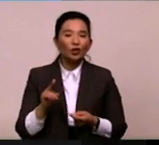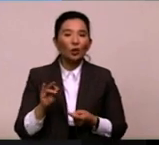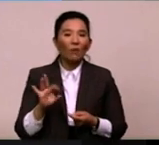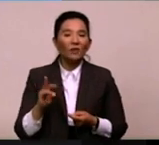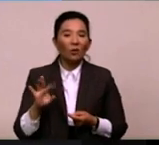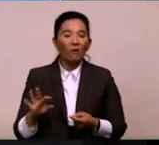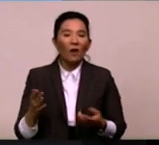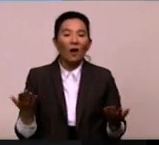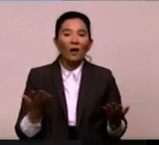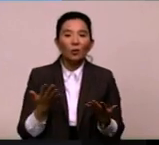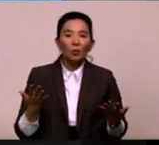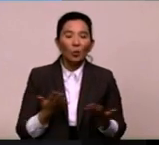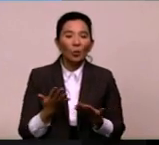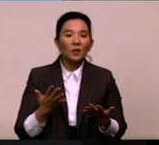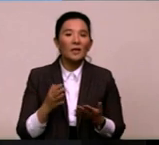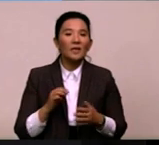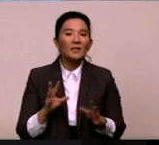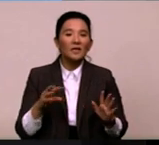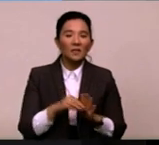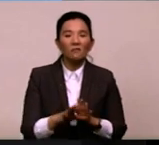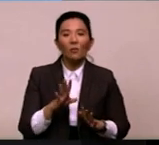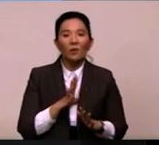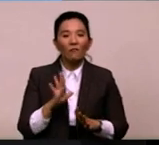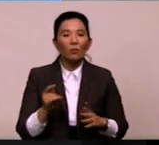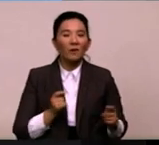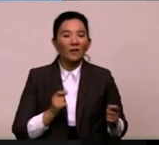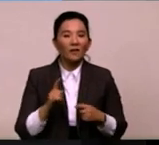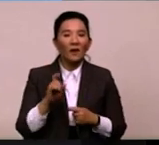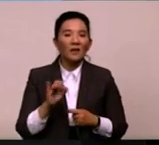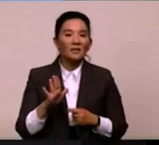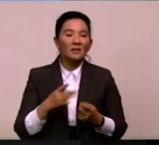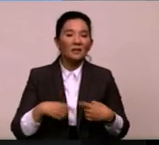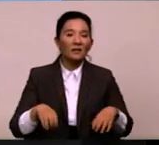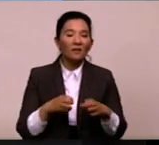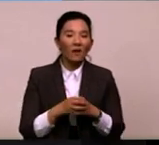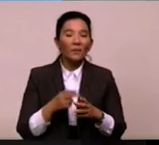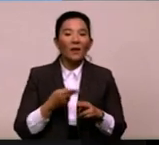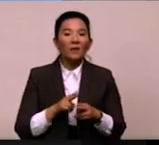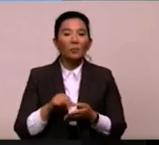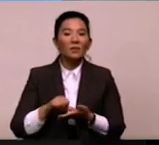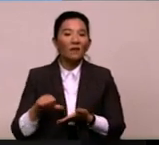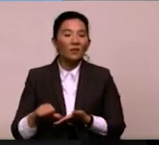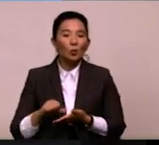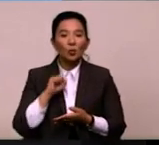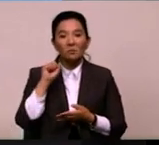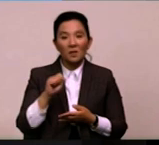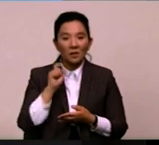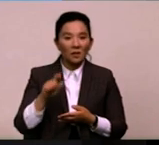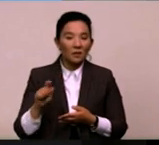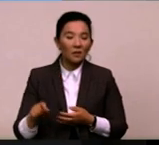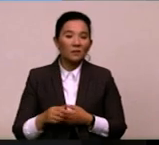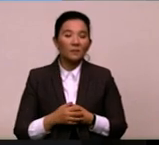которые задействованы были в управлении ханством. Это представители узбекской знати.